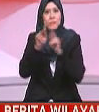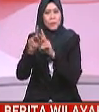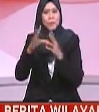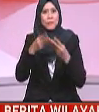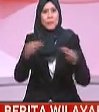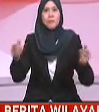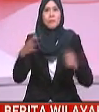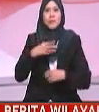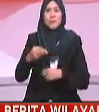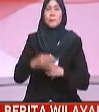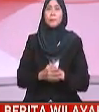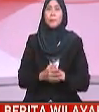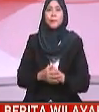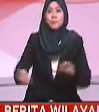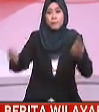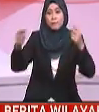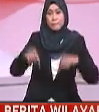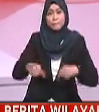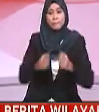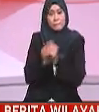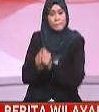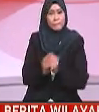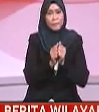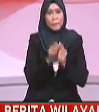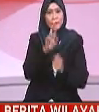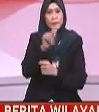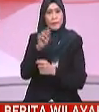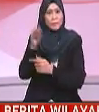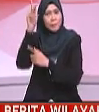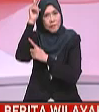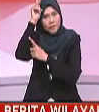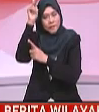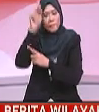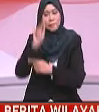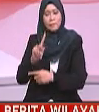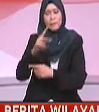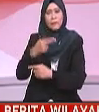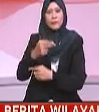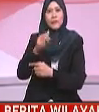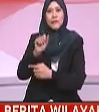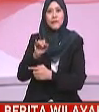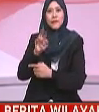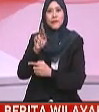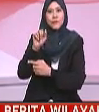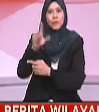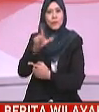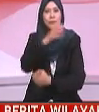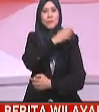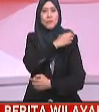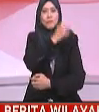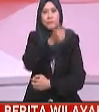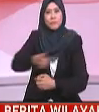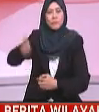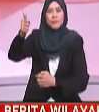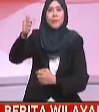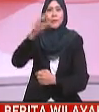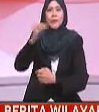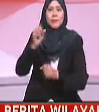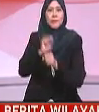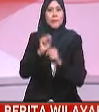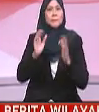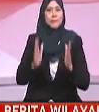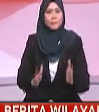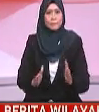Pasir Putih. Turut hadir Timbalan Pengarah RTM Kelantan, Muhammad Khairul Nizam Abdul Salam, pegawai kanan jabatan serta kaki